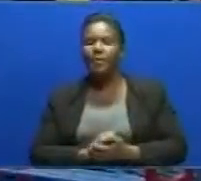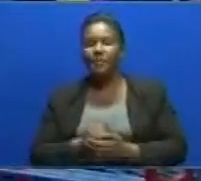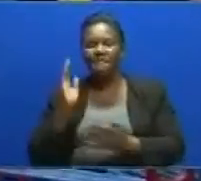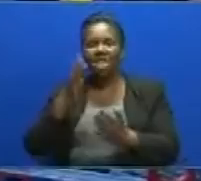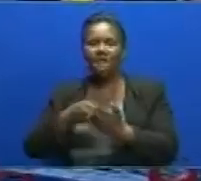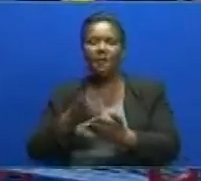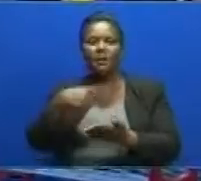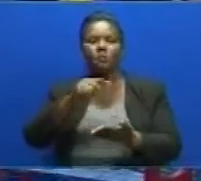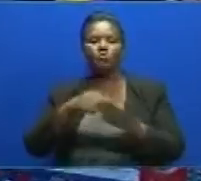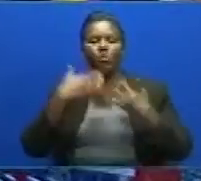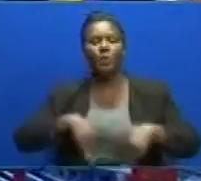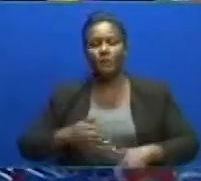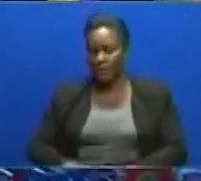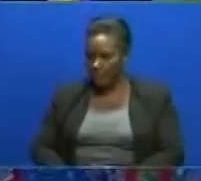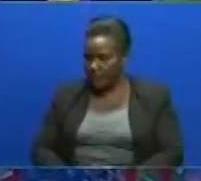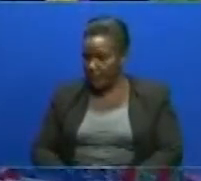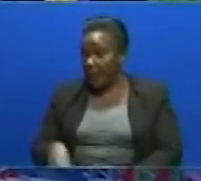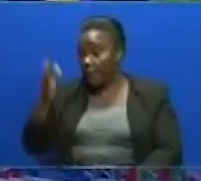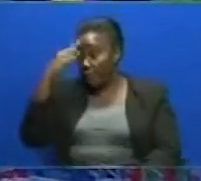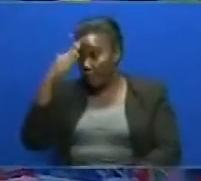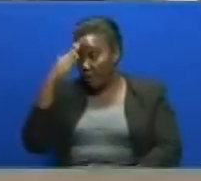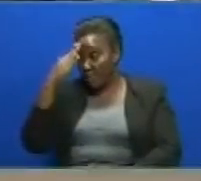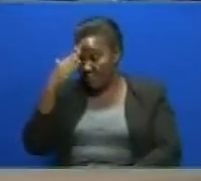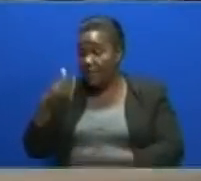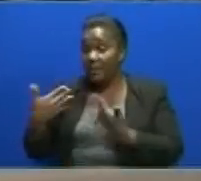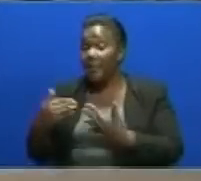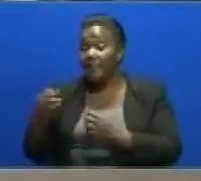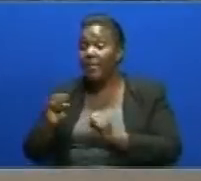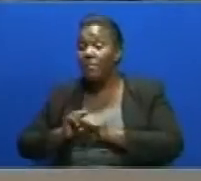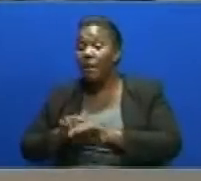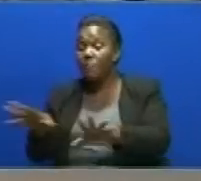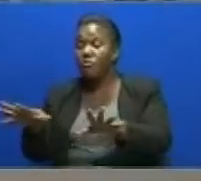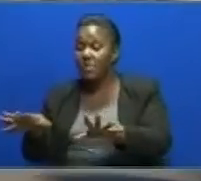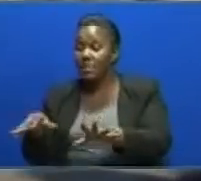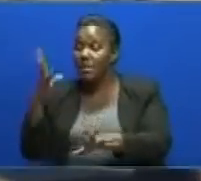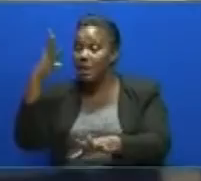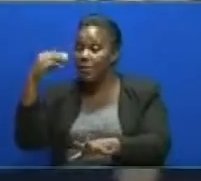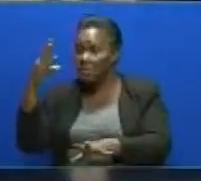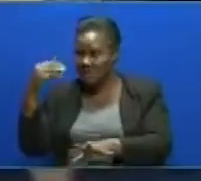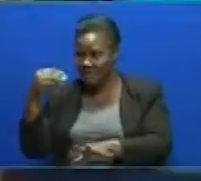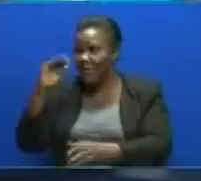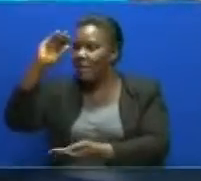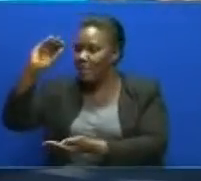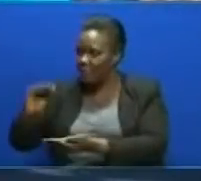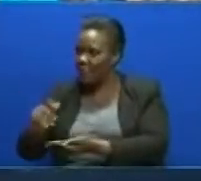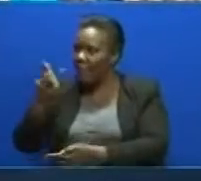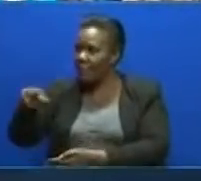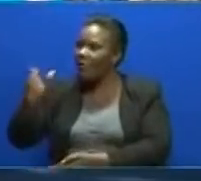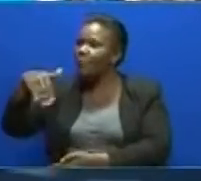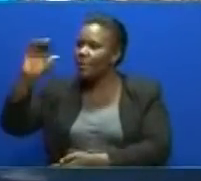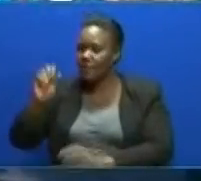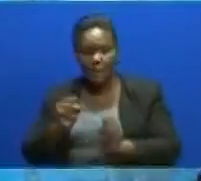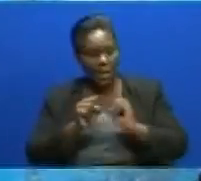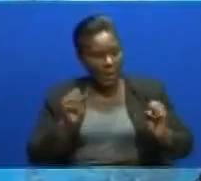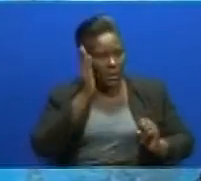Virusi vya ukimwi vinatajwa kupungua kwa watu wazima, lakini hatari zaidi iko kwa vijana. Labda serikali